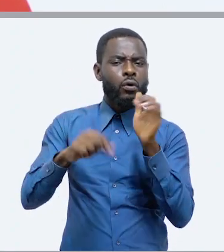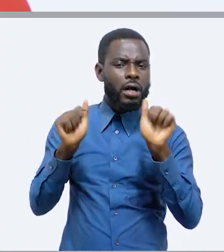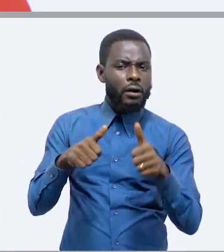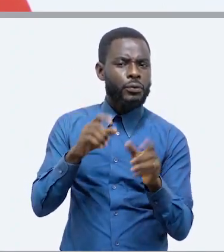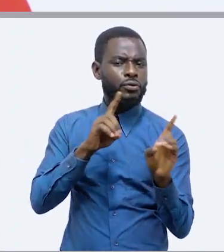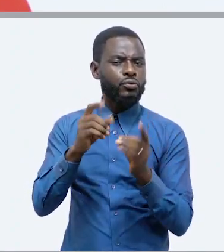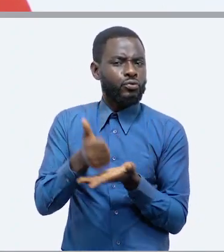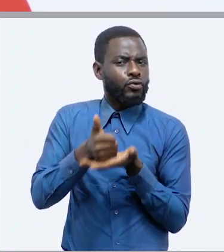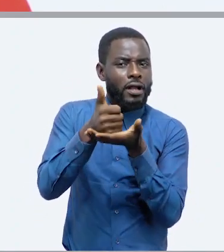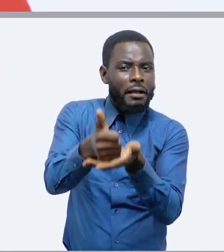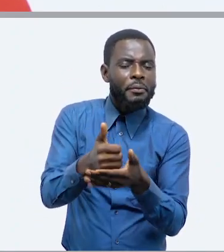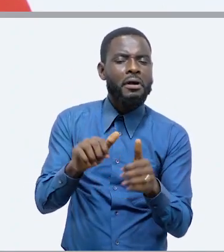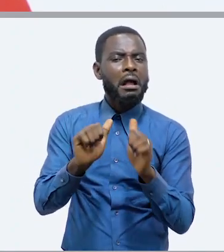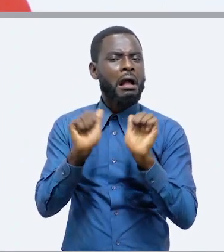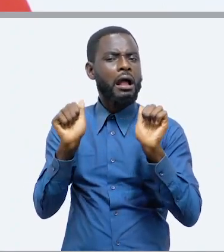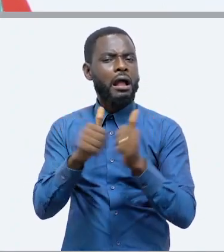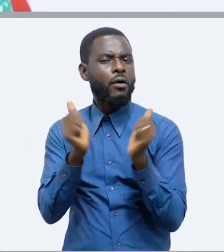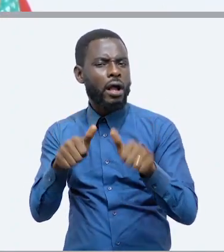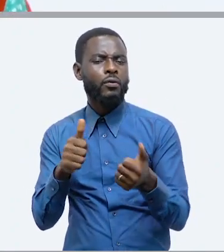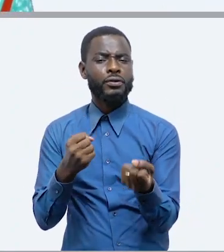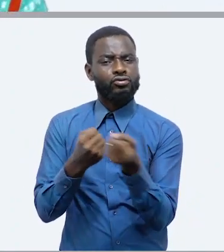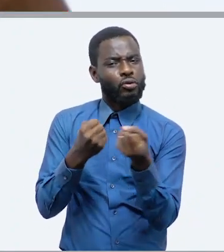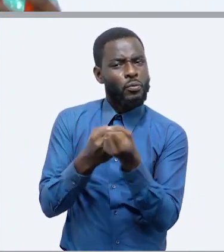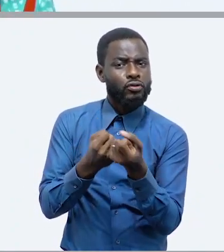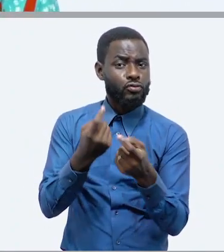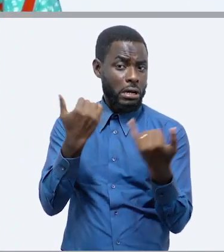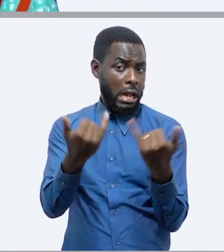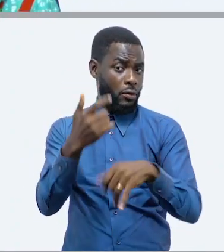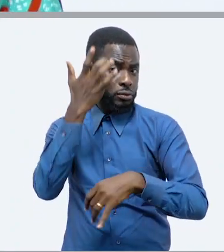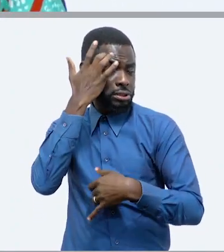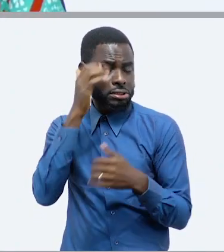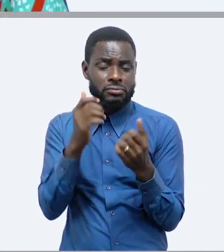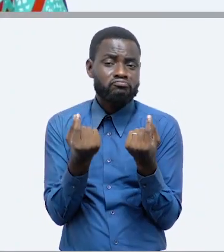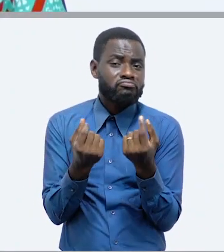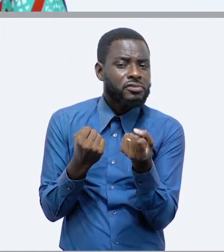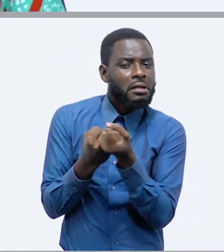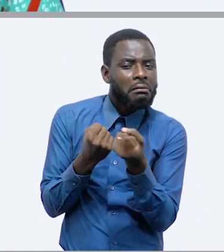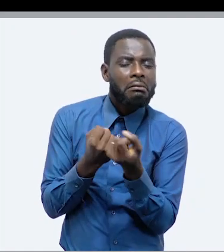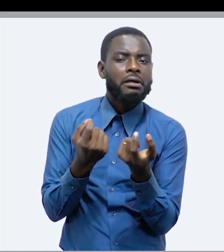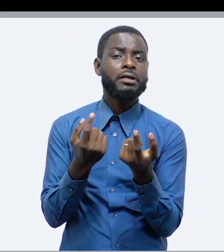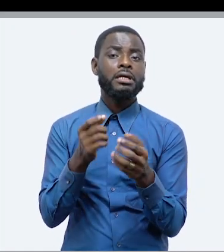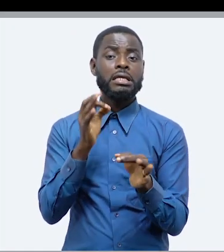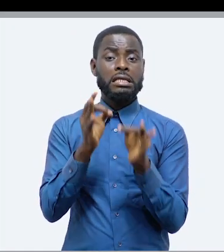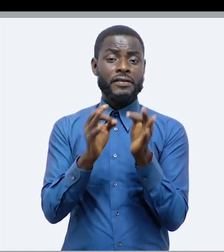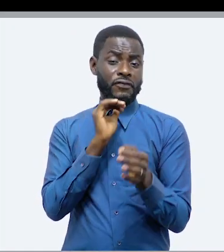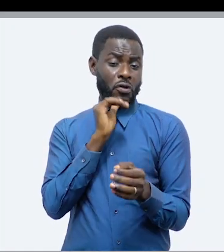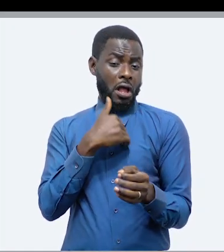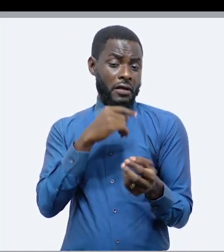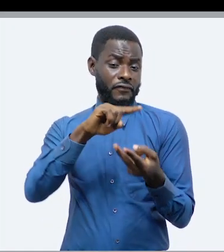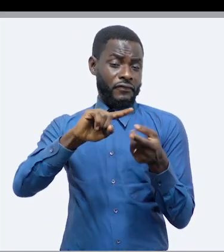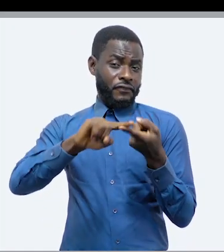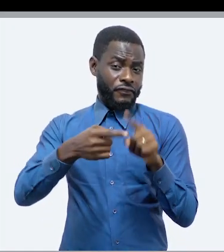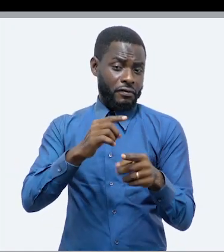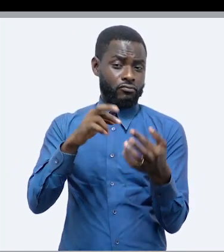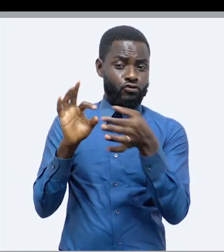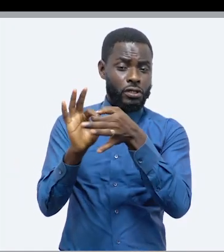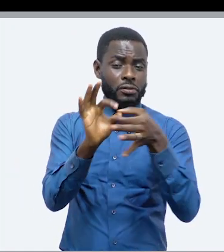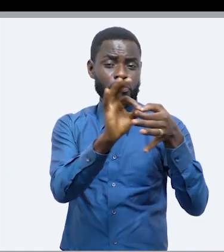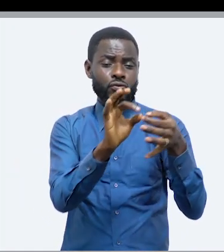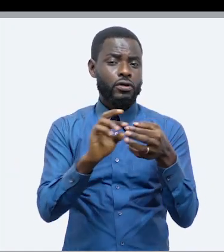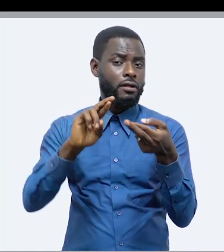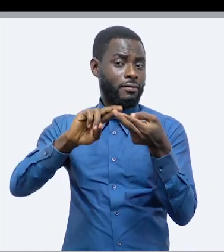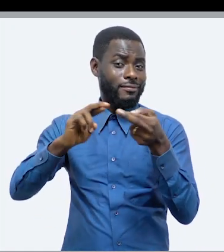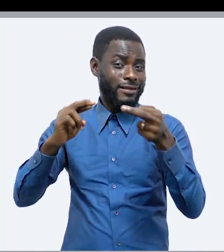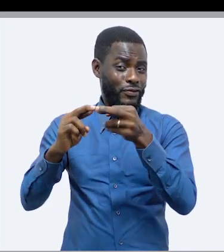yeli ke buamu. Ubanye noko phone, no chamuku, ne ba ye ebuabu. Na nyo bo, keneke network shamo ne